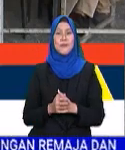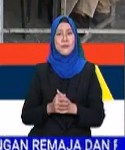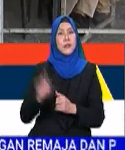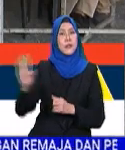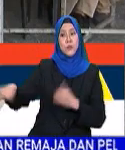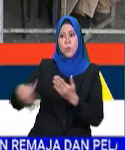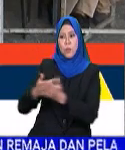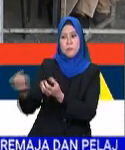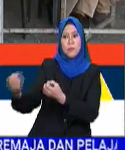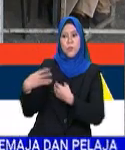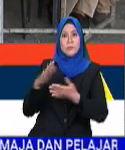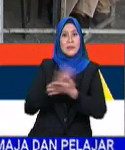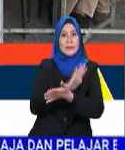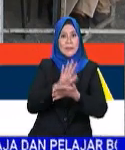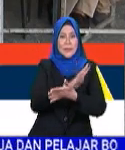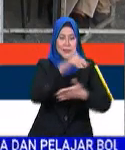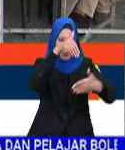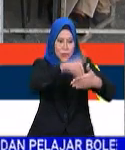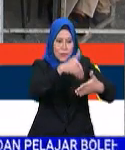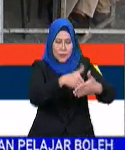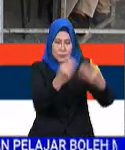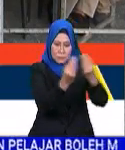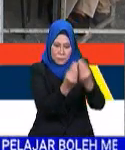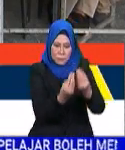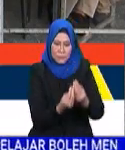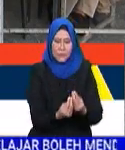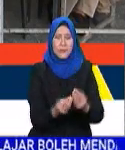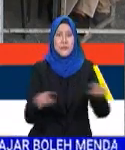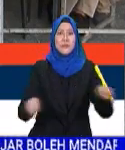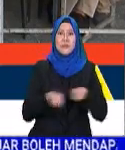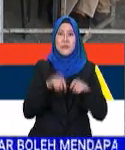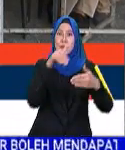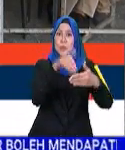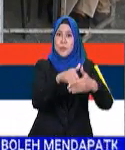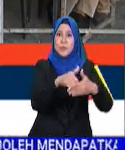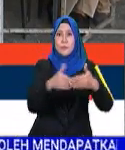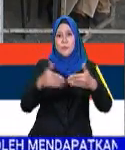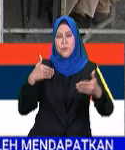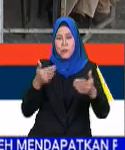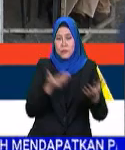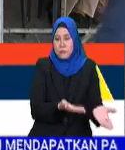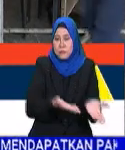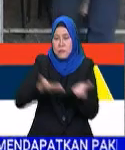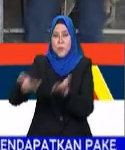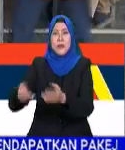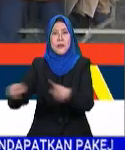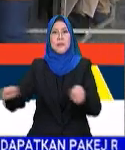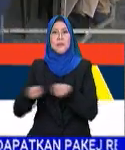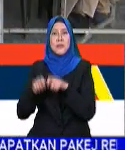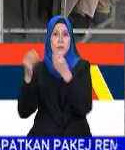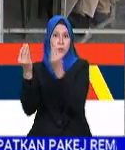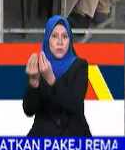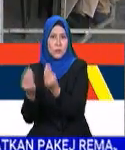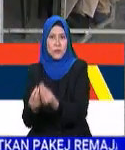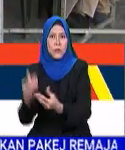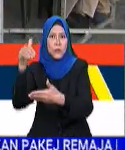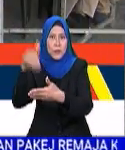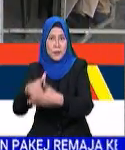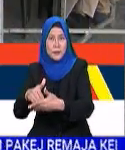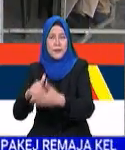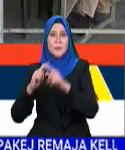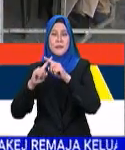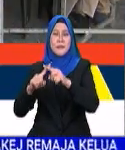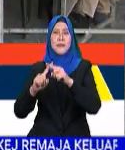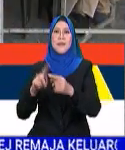dimaklumkan kesemua kertas undi ini akan dikira dahulu di pusat mengundi ini sebelum dibawa ke pusat penjumlahan undi iaitu di